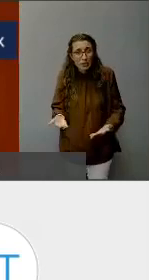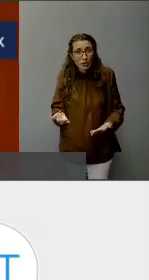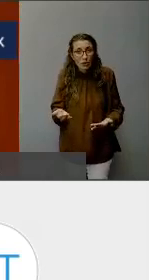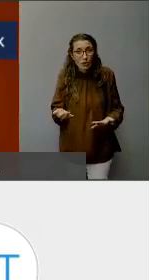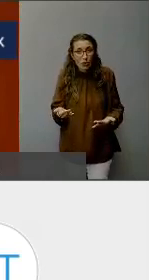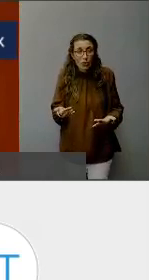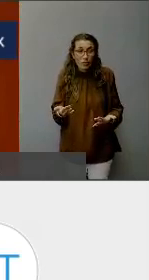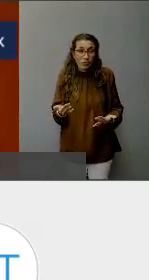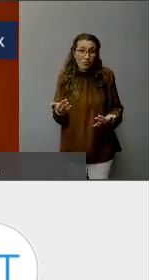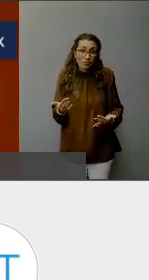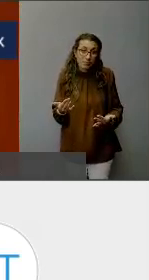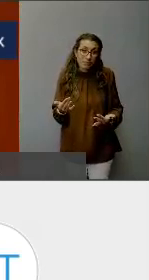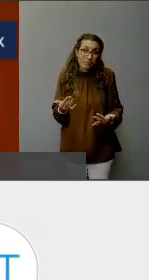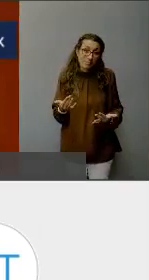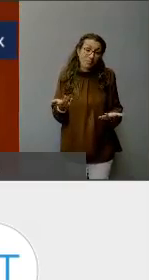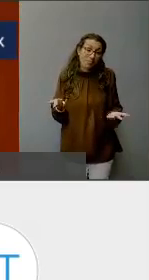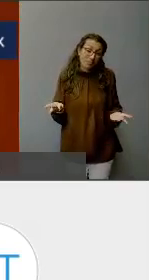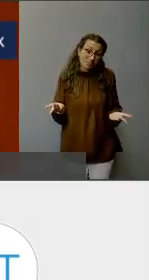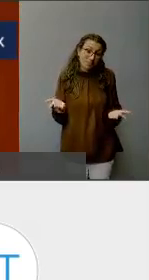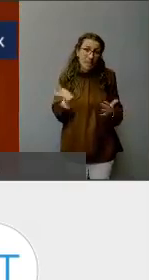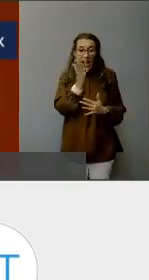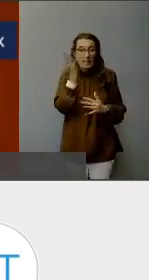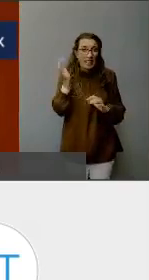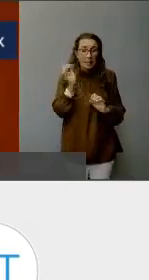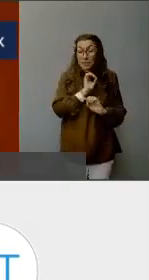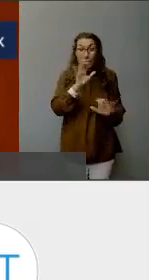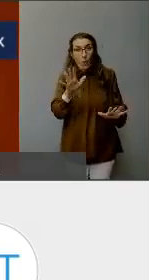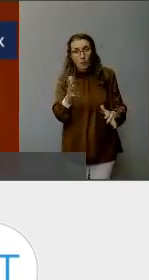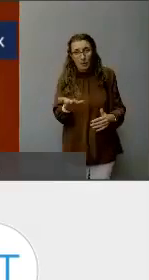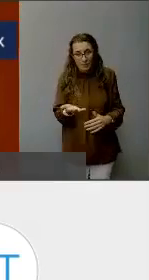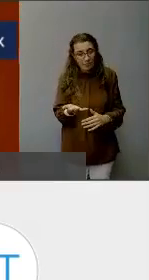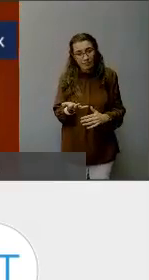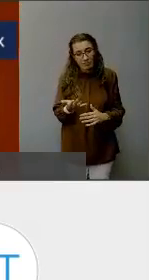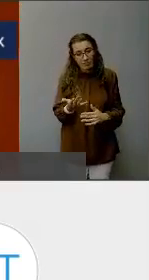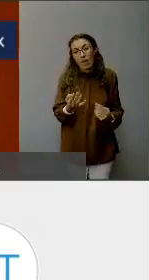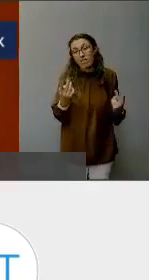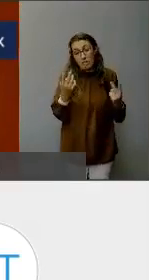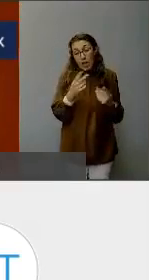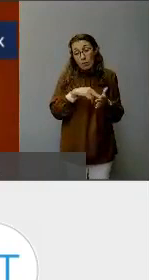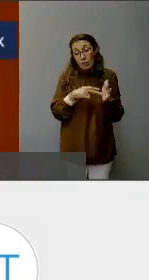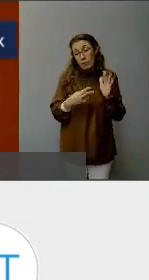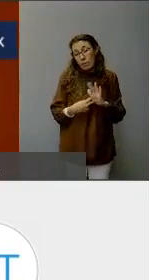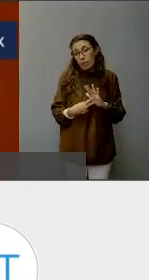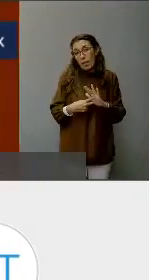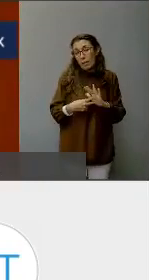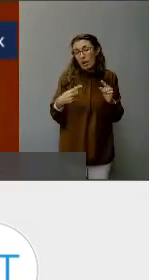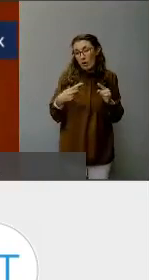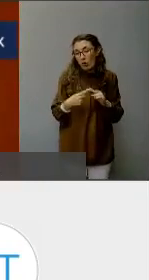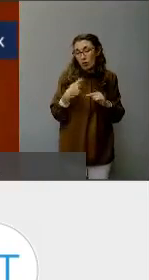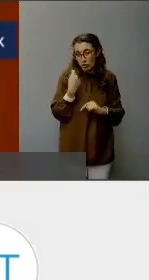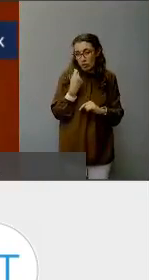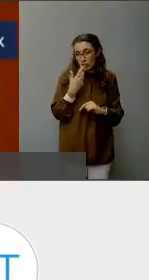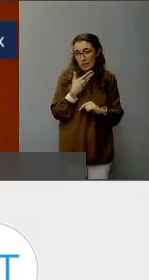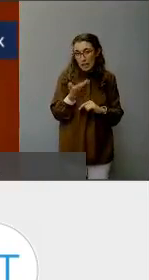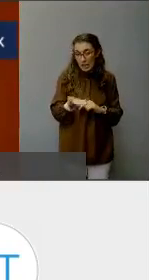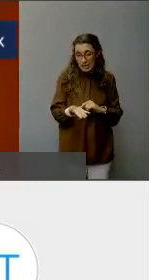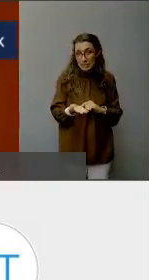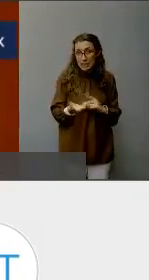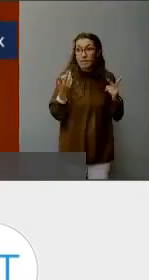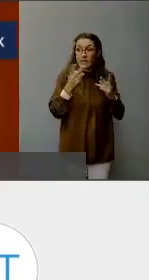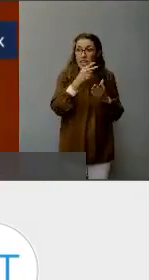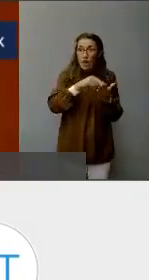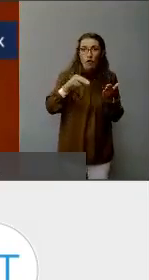comportato con lo scrupolo in questo caso ma questo ormai il tema del conflitto interesse rimane evidentemente il voto il gruppo del movimento